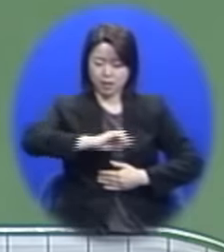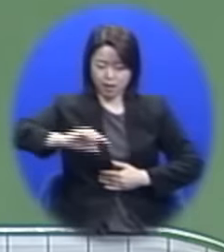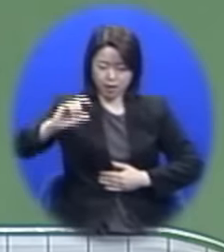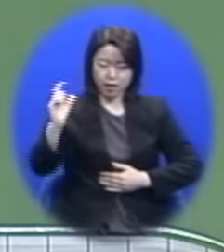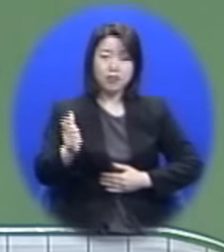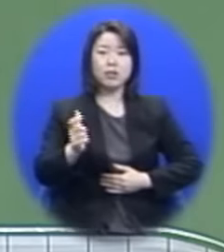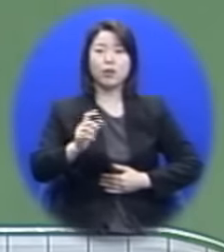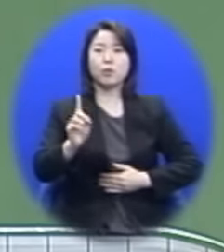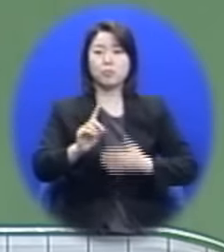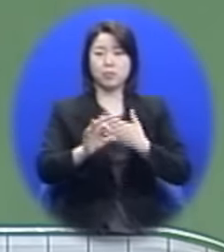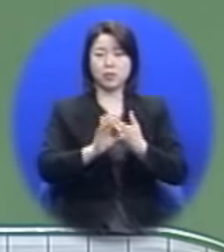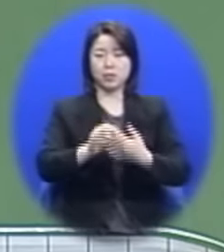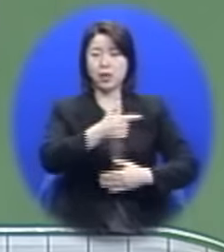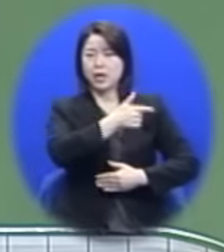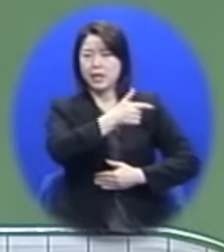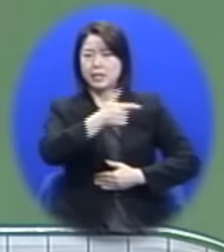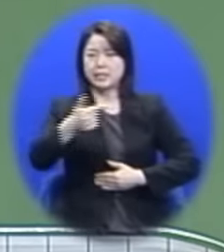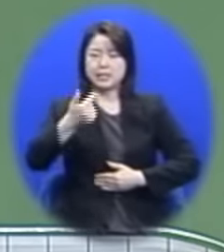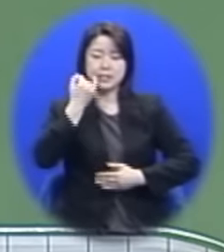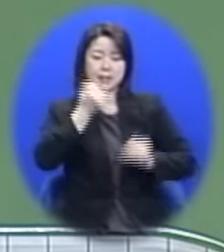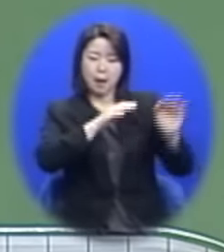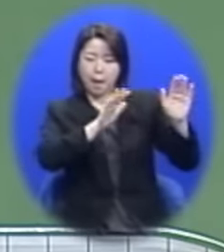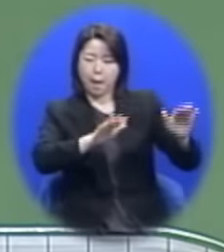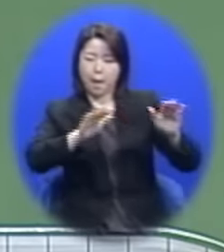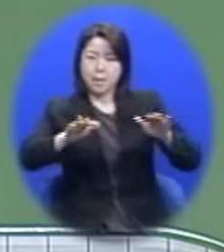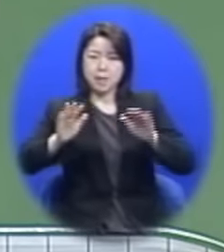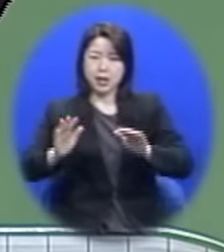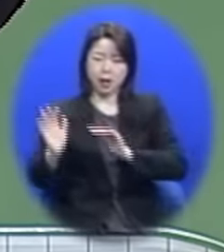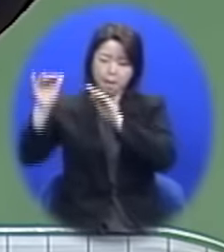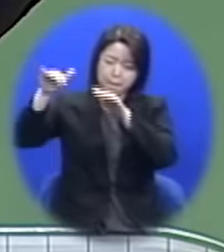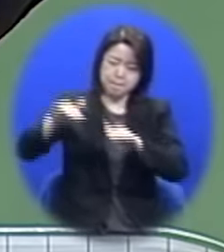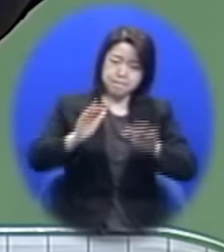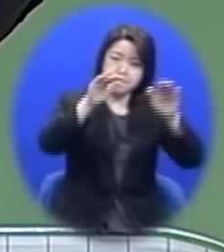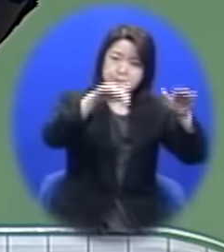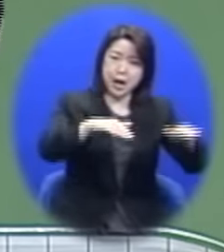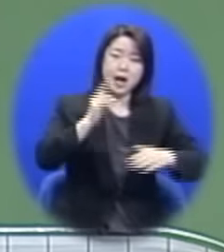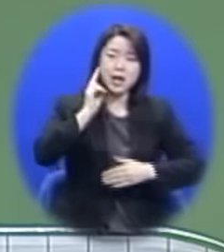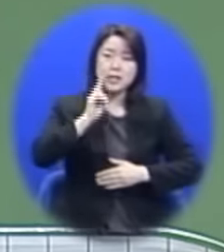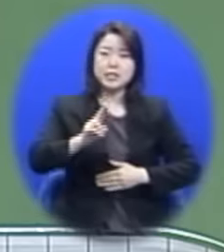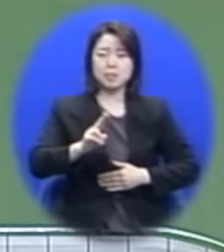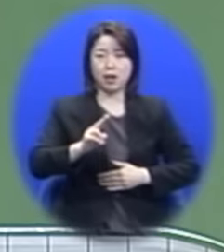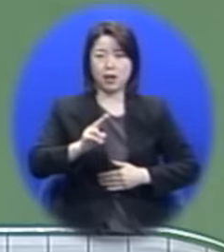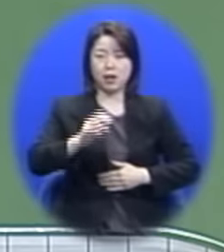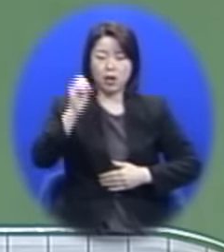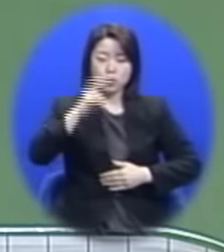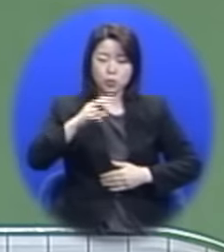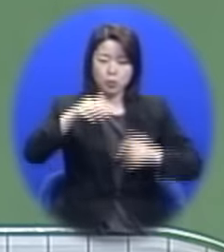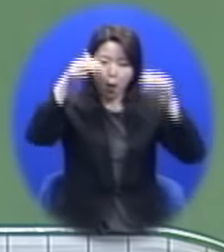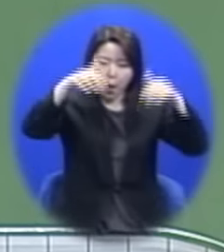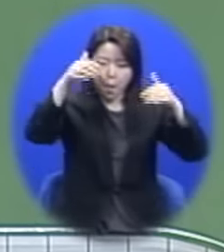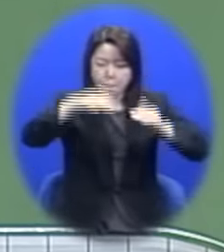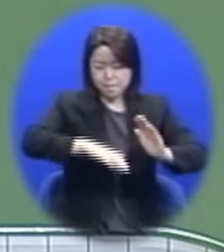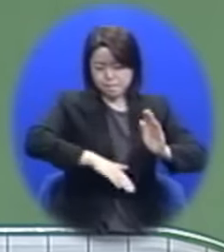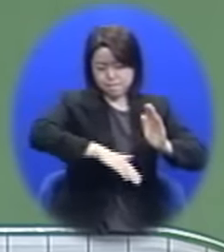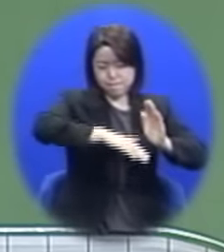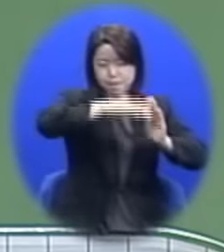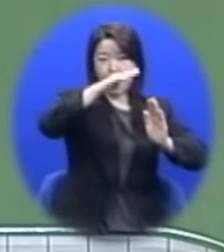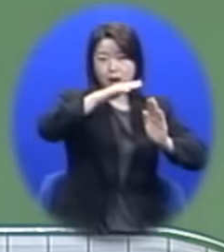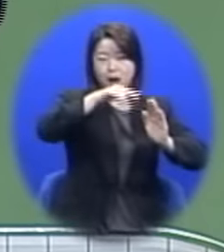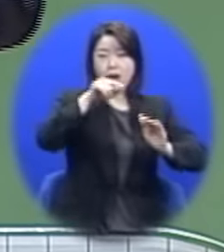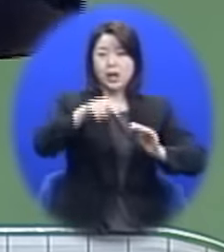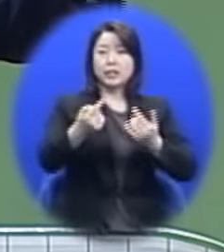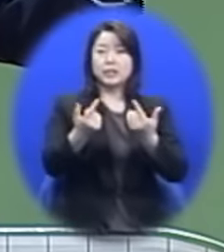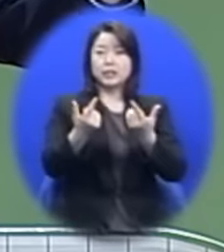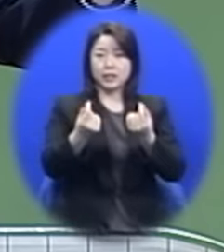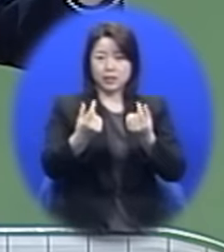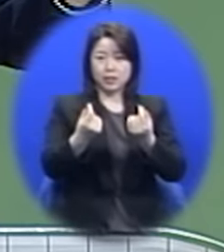가장 강력한 것은 큰 바다, 파도가 치는, 그리고 홍수가 나는, 그때 엄청난